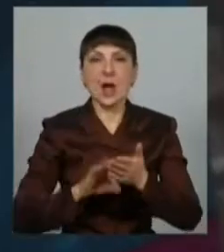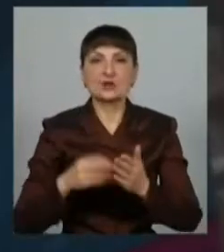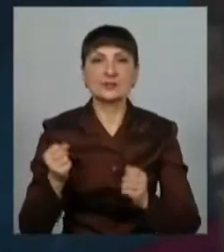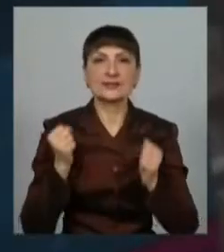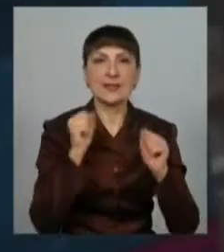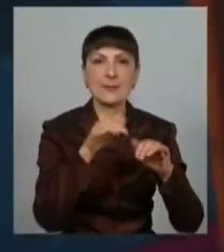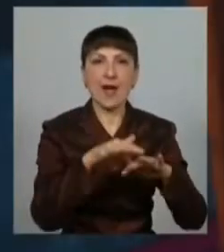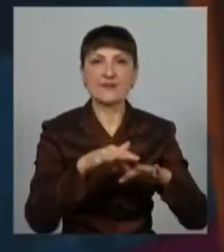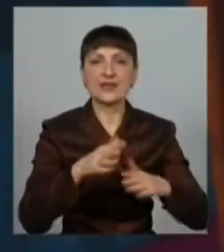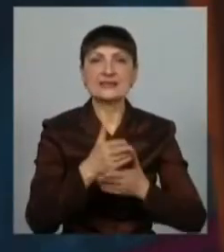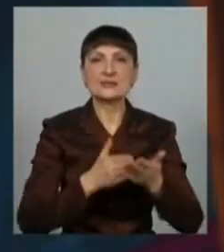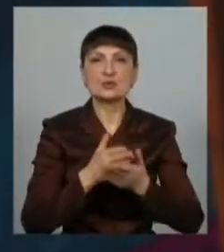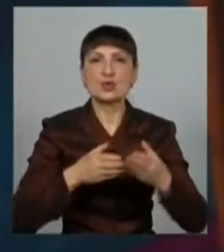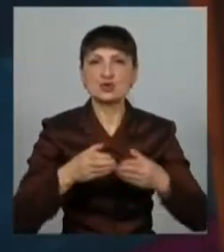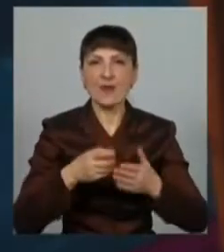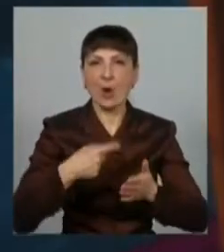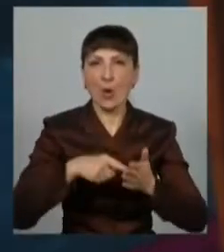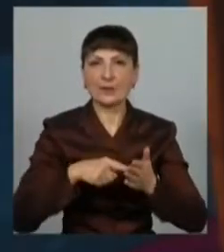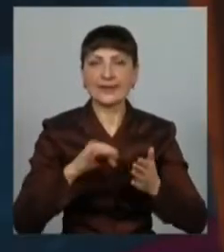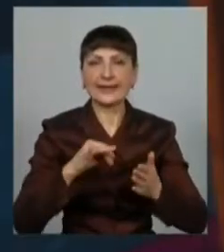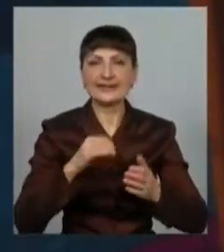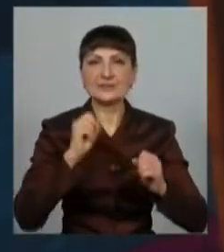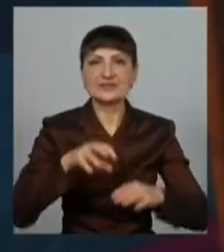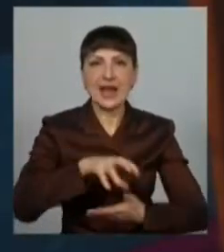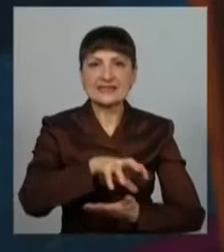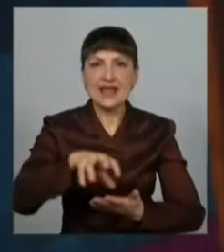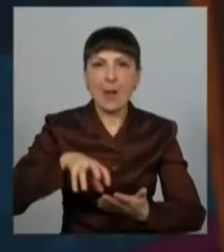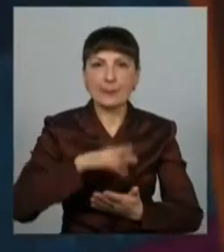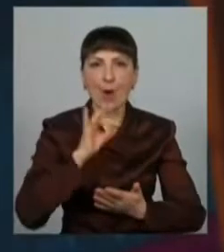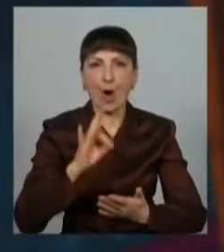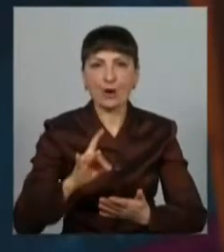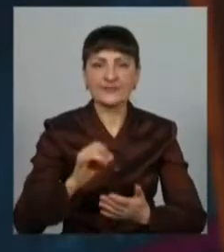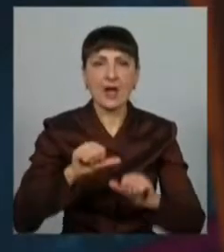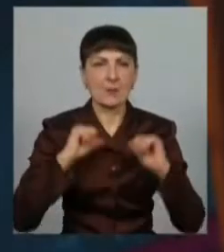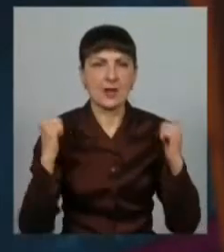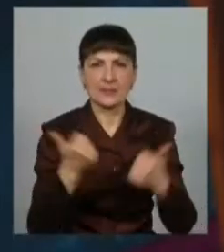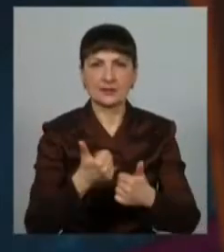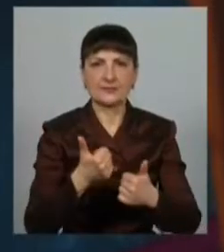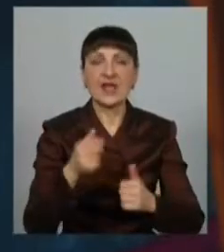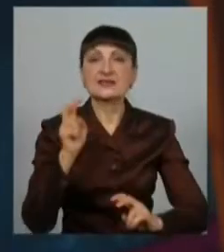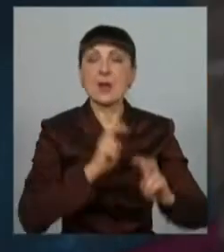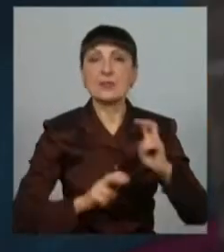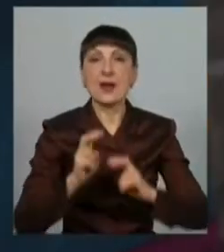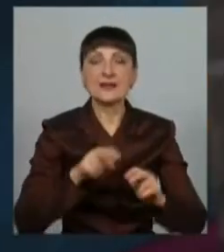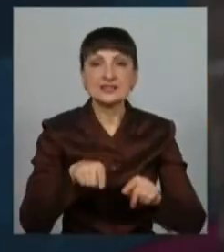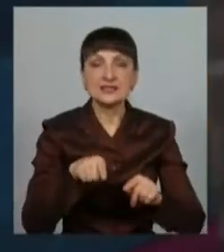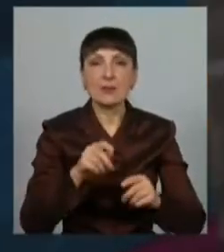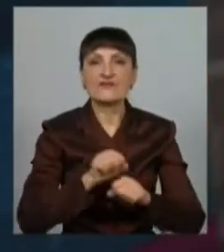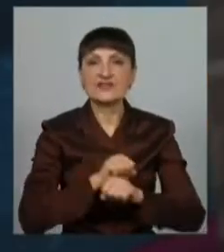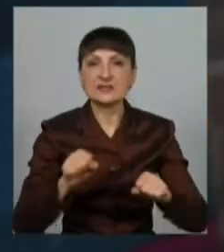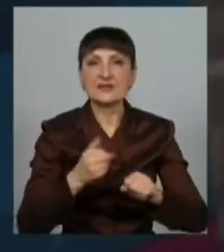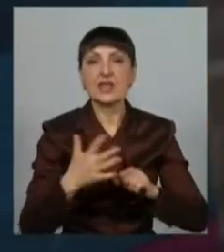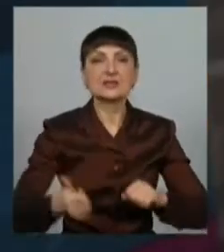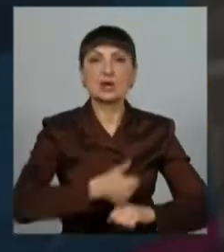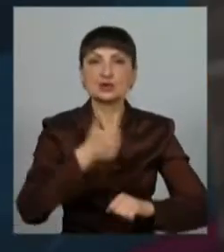стянуты экстренные службы города и саперы, а периметры оцеплены. За операцией по поиску взрывного устройства, которое длилось